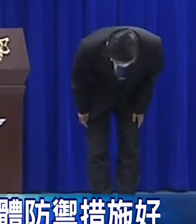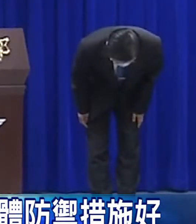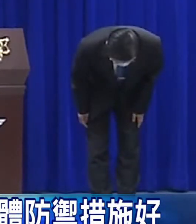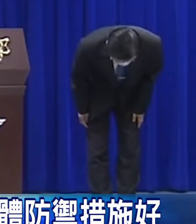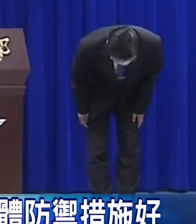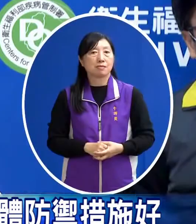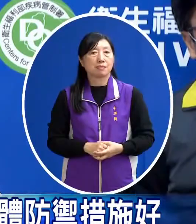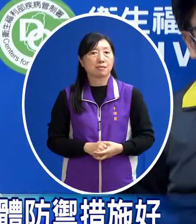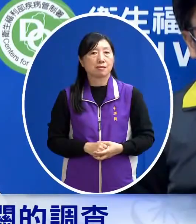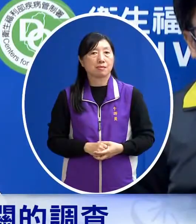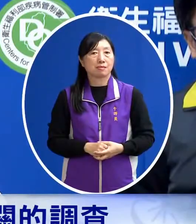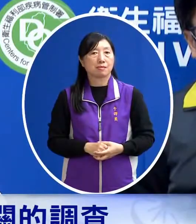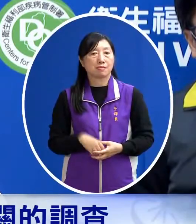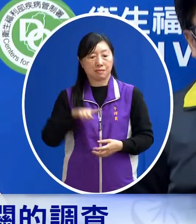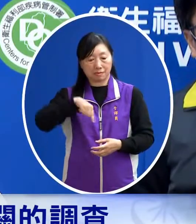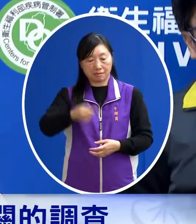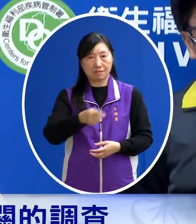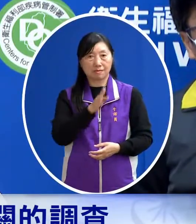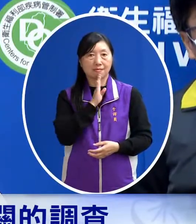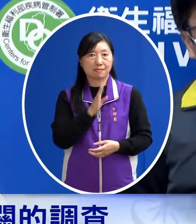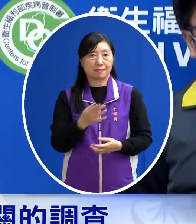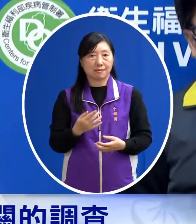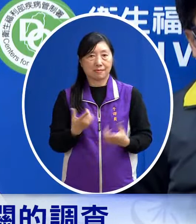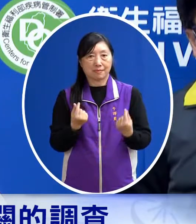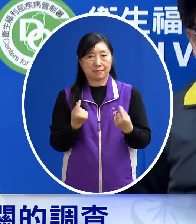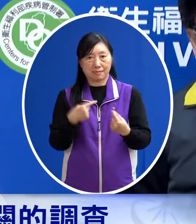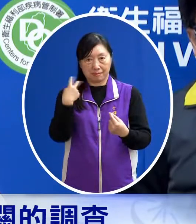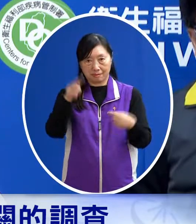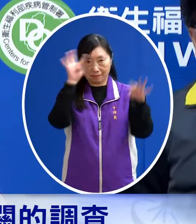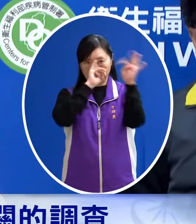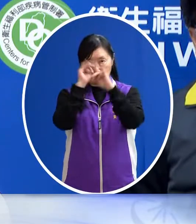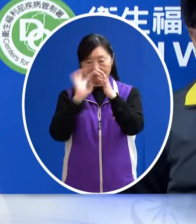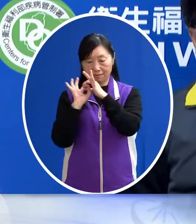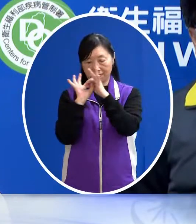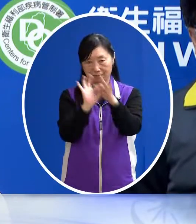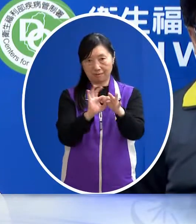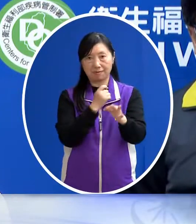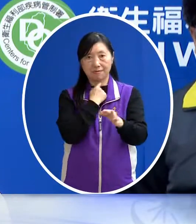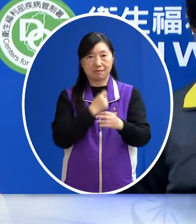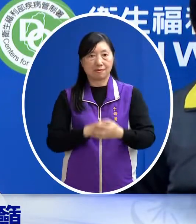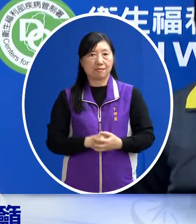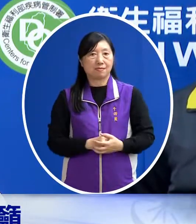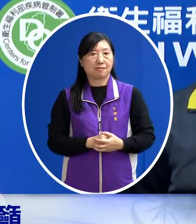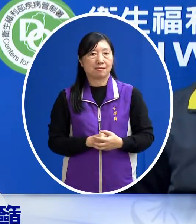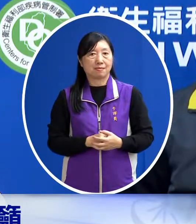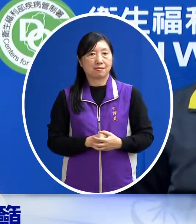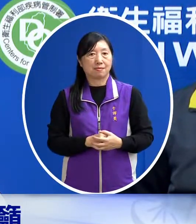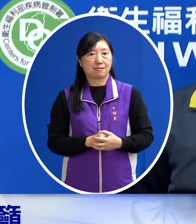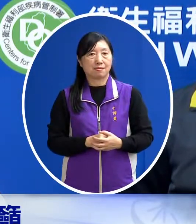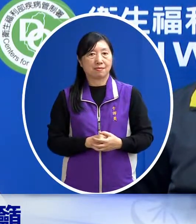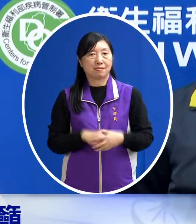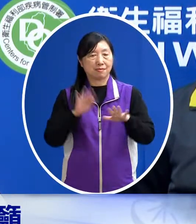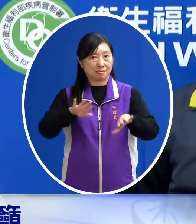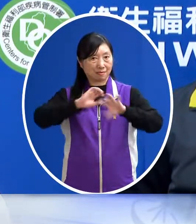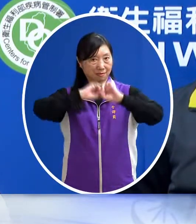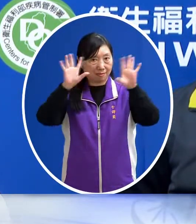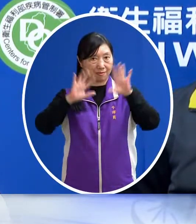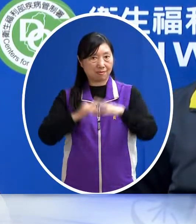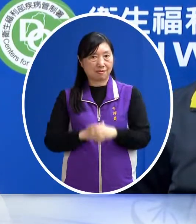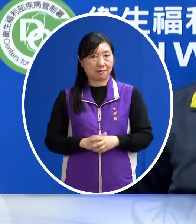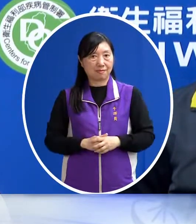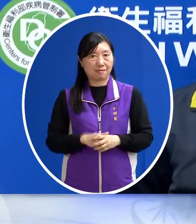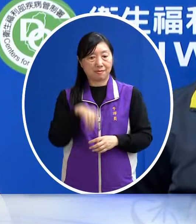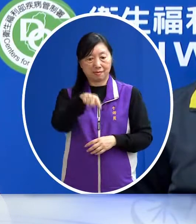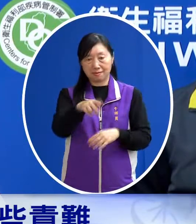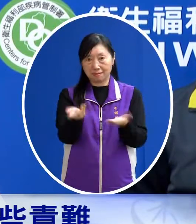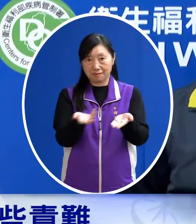国防部说话。 接下去当然还有一些相关的调查要持续的进行，那我们要特别的呼吁整个的